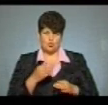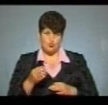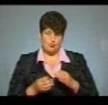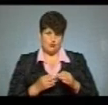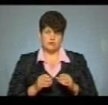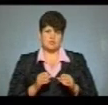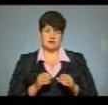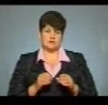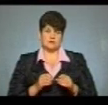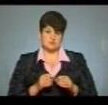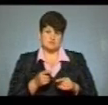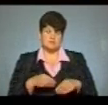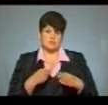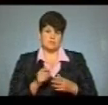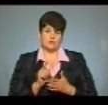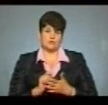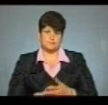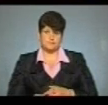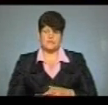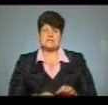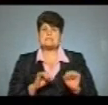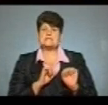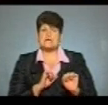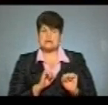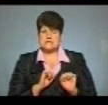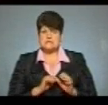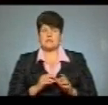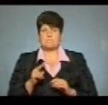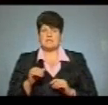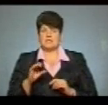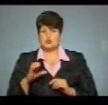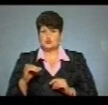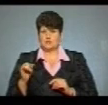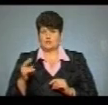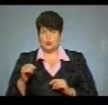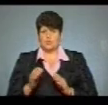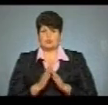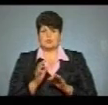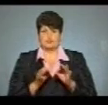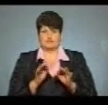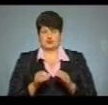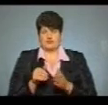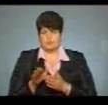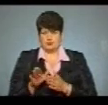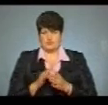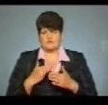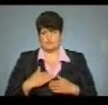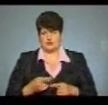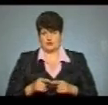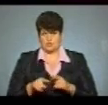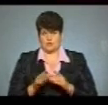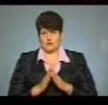на нього відповідних обов'язків. Захисник підсудного Максим Майка просив суд відмовити у задоволенні цього